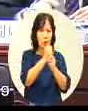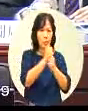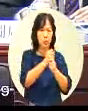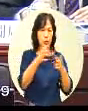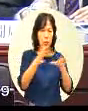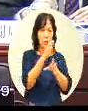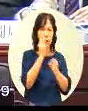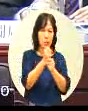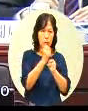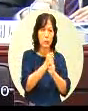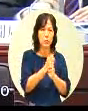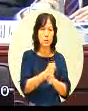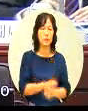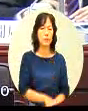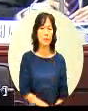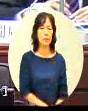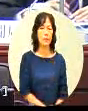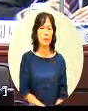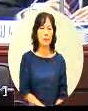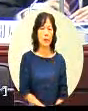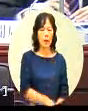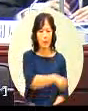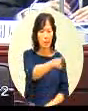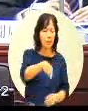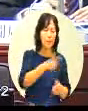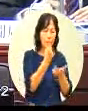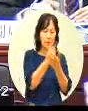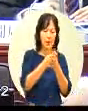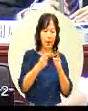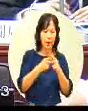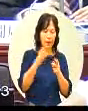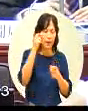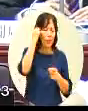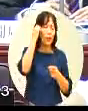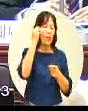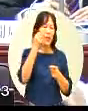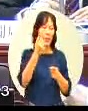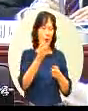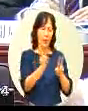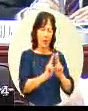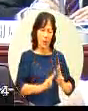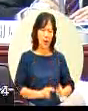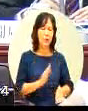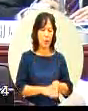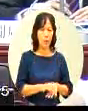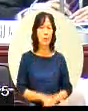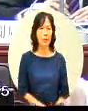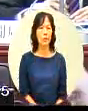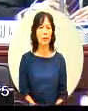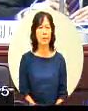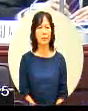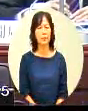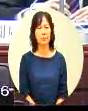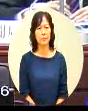伴，我想大概人一定会有那种知音的感觉。我想